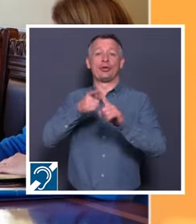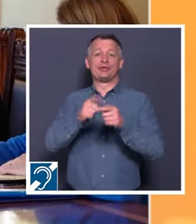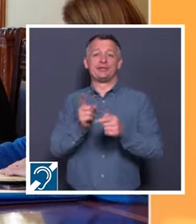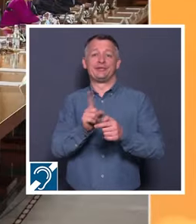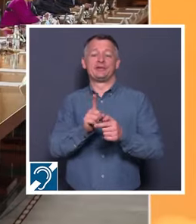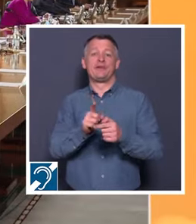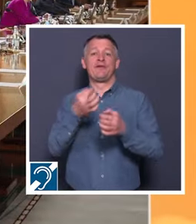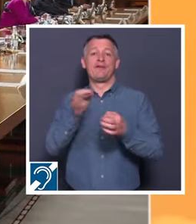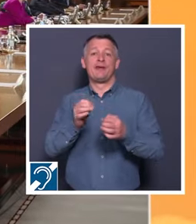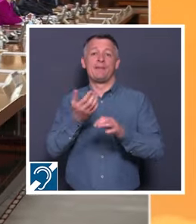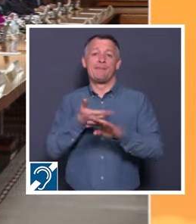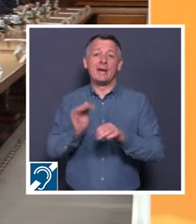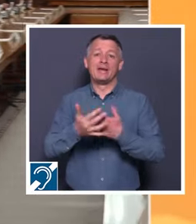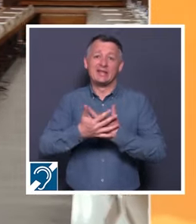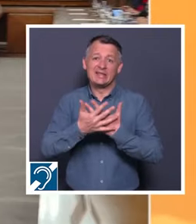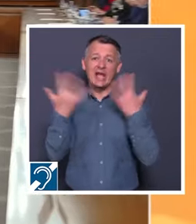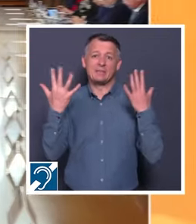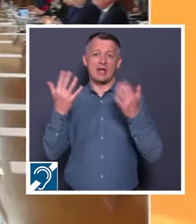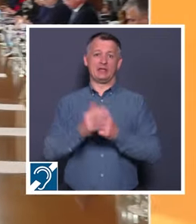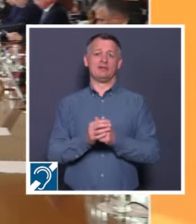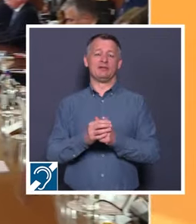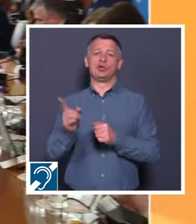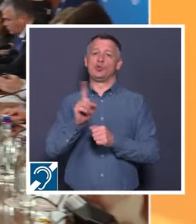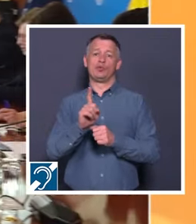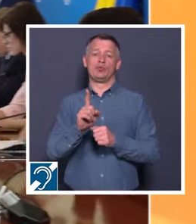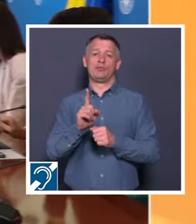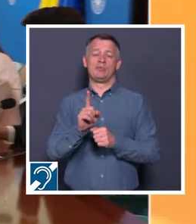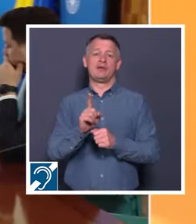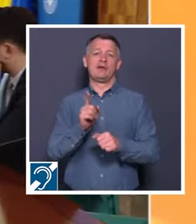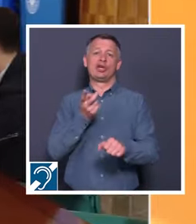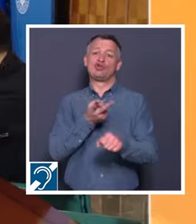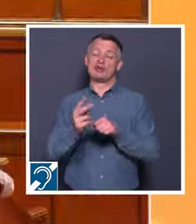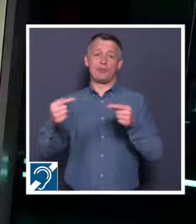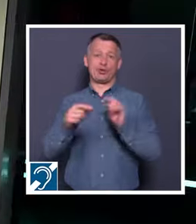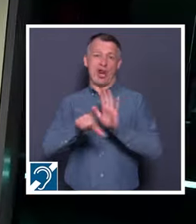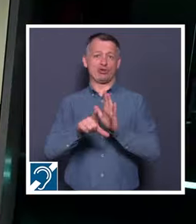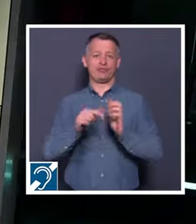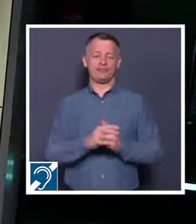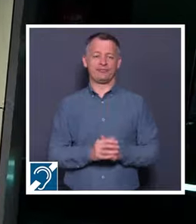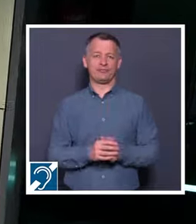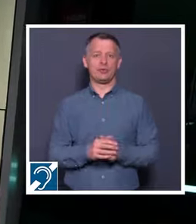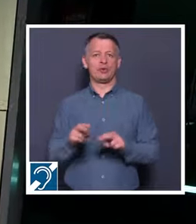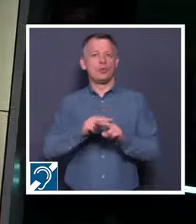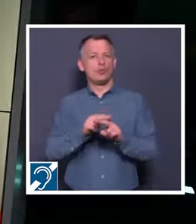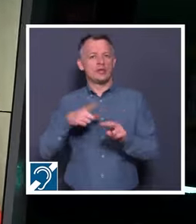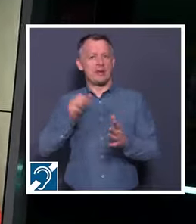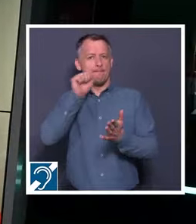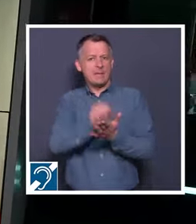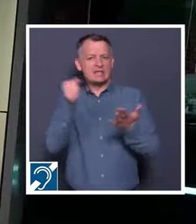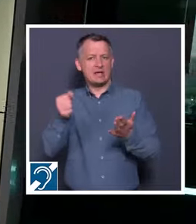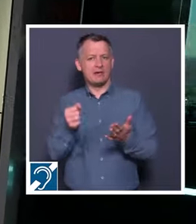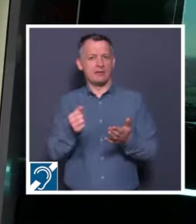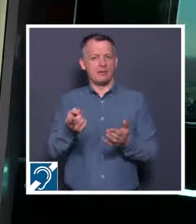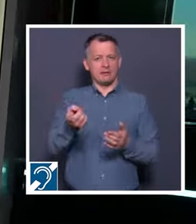să fie mai transparent sau să nu încalce legea. Cristina, cum mai stă presa din perspectiva încrederii pe